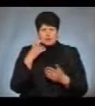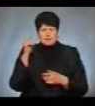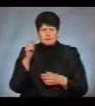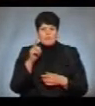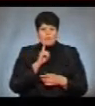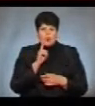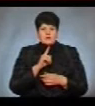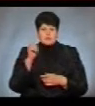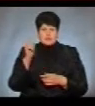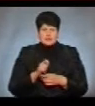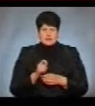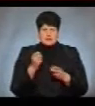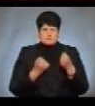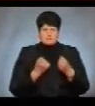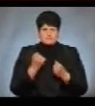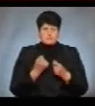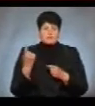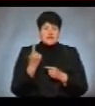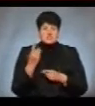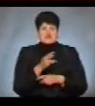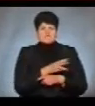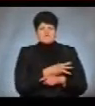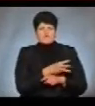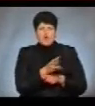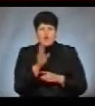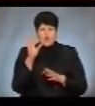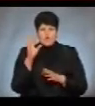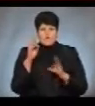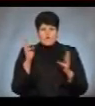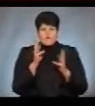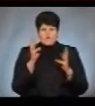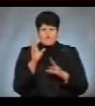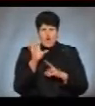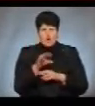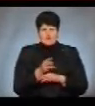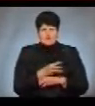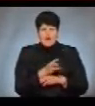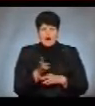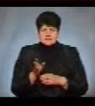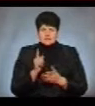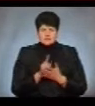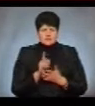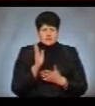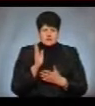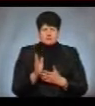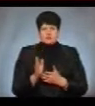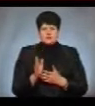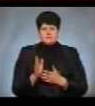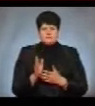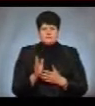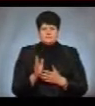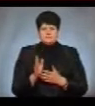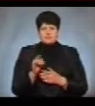машина? Найперше, це мають бути вогнегасники. Це первинні засоби пожежогасіння, які нам би дуже допомагали на первинній стадії гасіння пожеж.